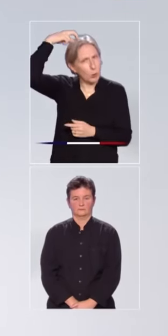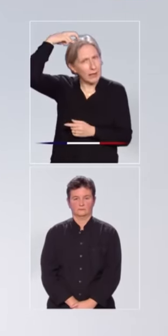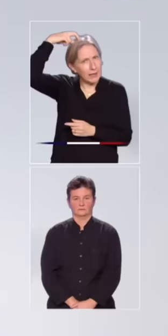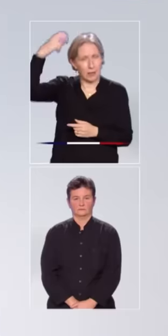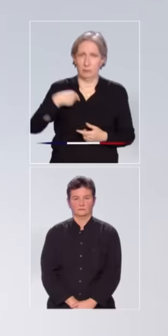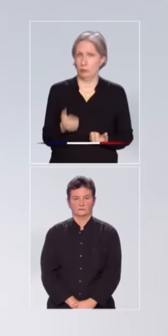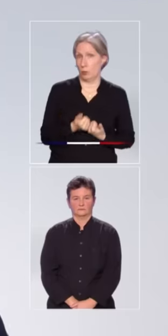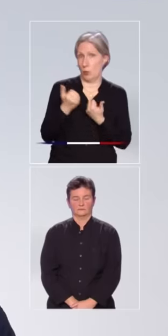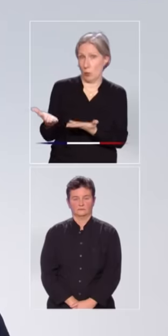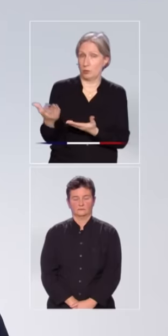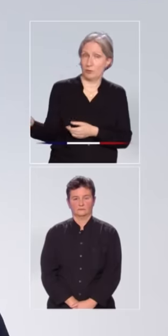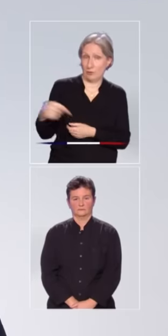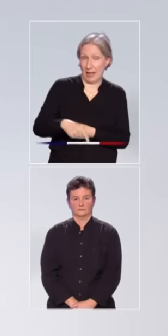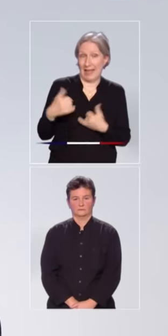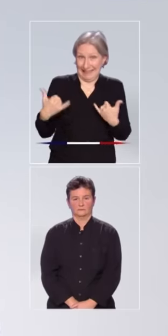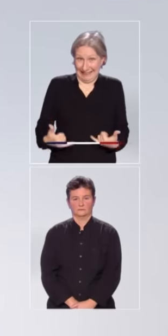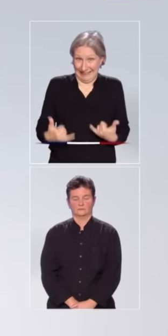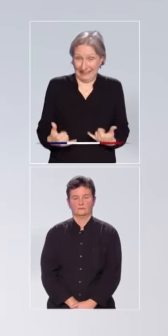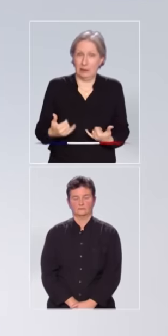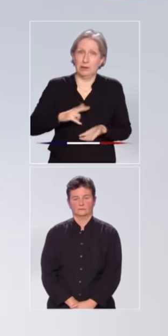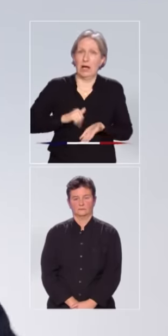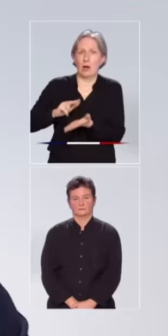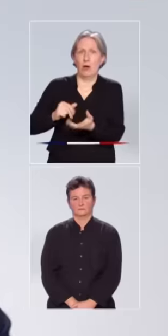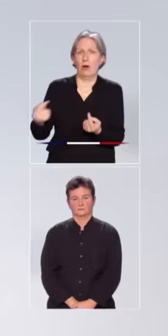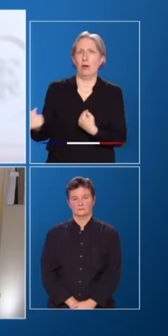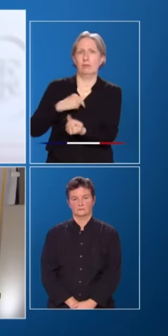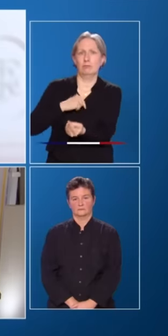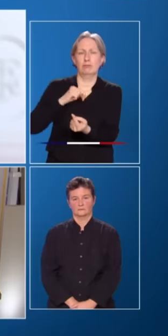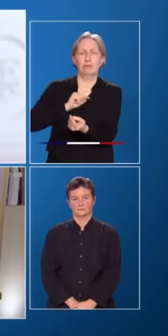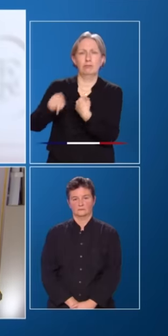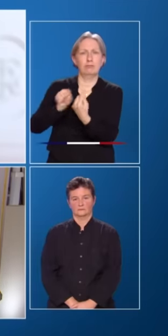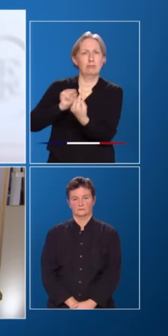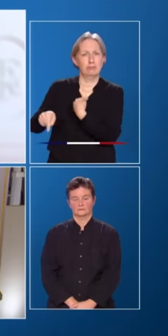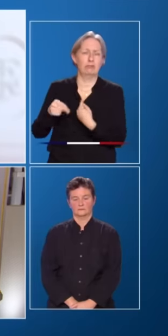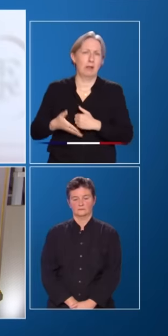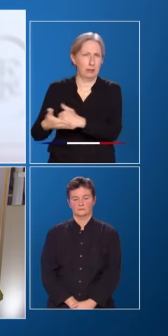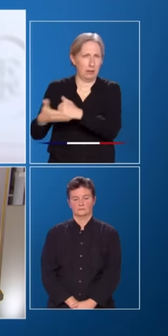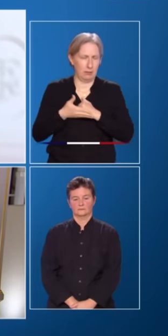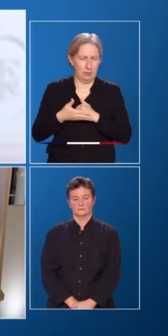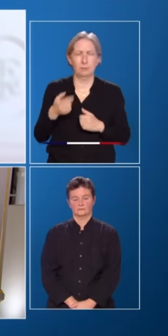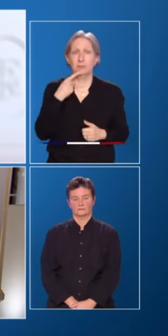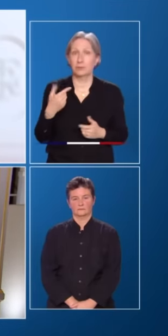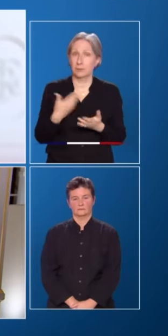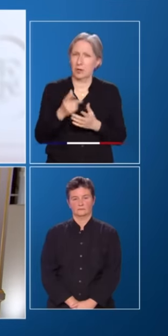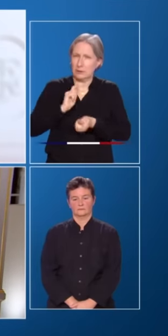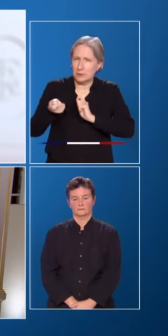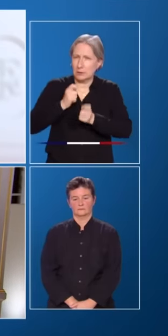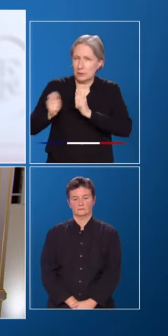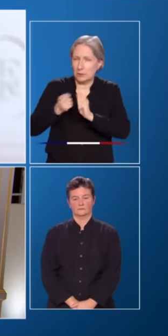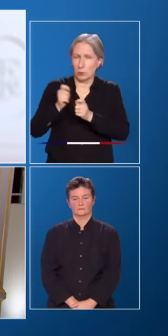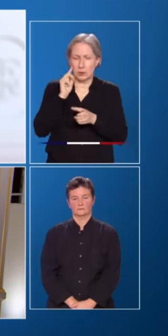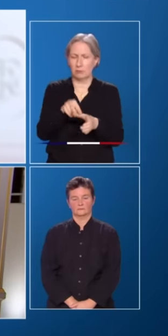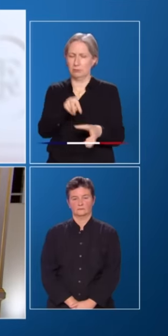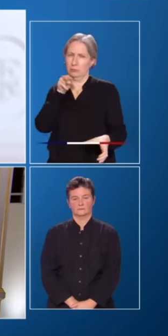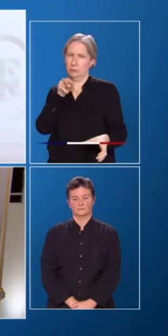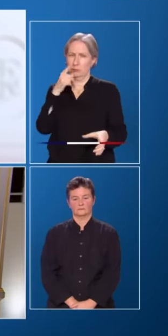venir signer l'accord bilatéral ici. Et ensuite je lui ai dit, fort de la très longue discussion que nous avons eue et du constat lucide que je fais, que je